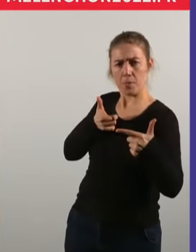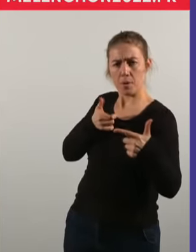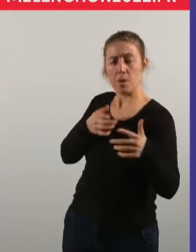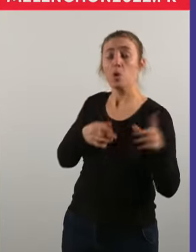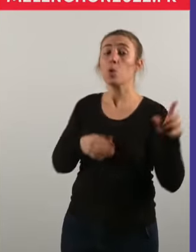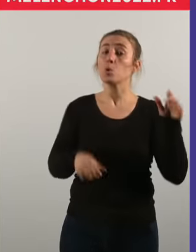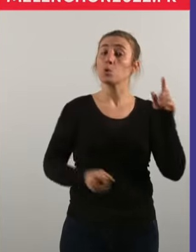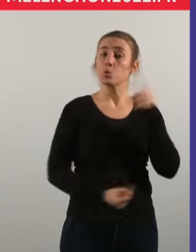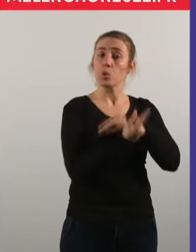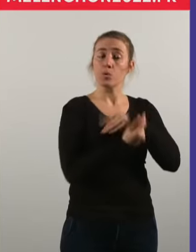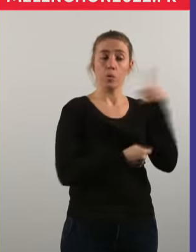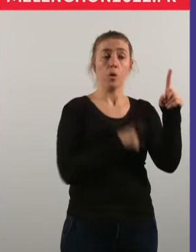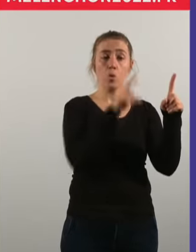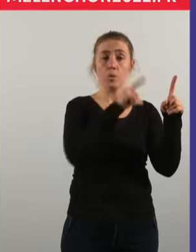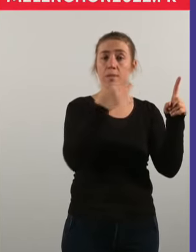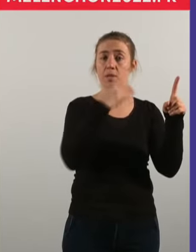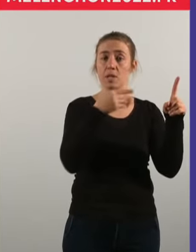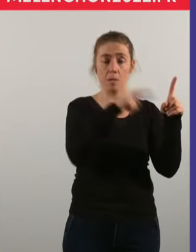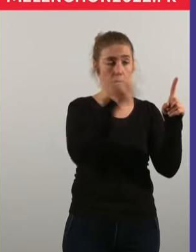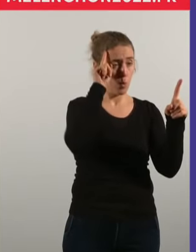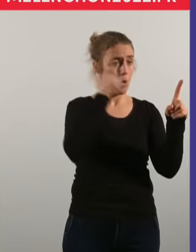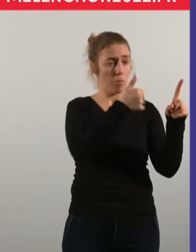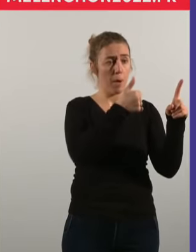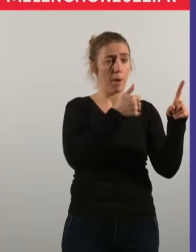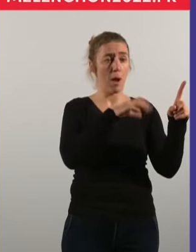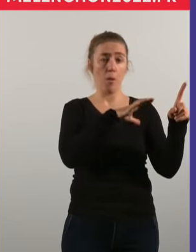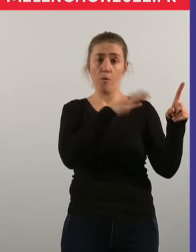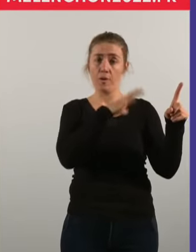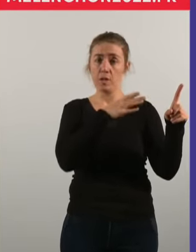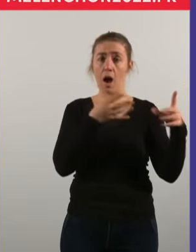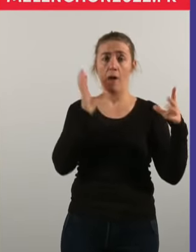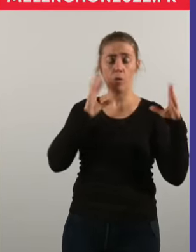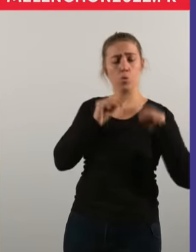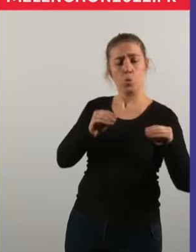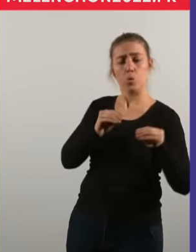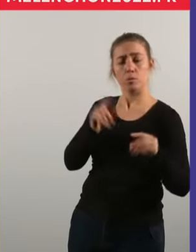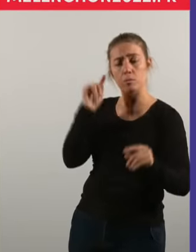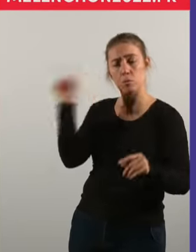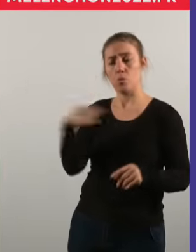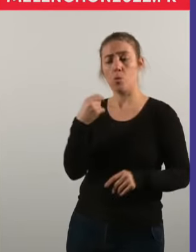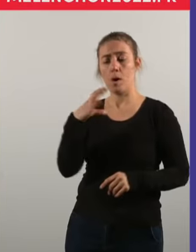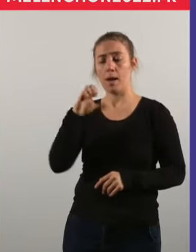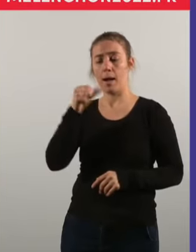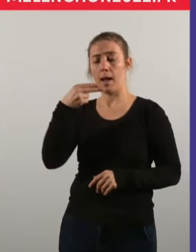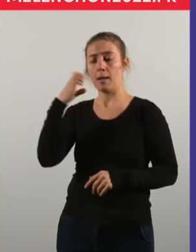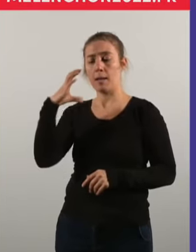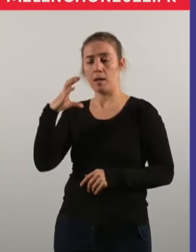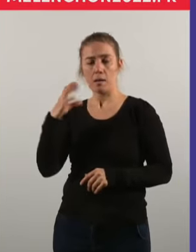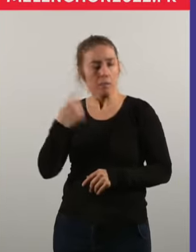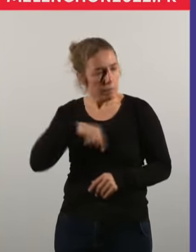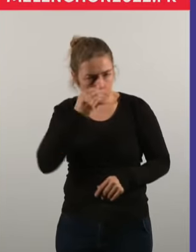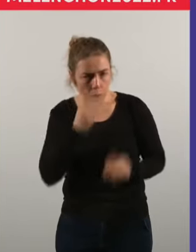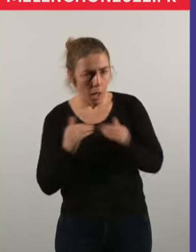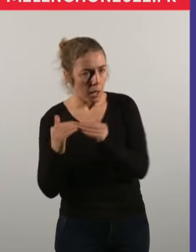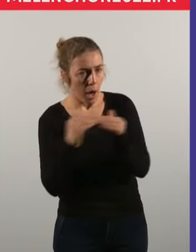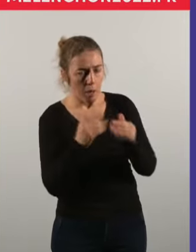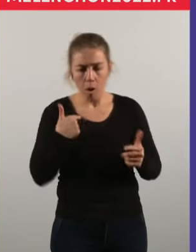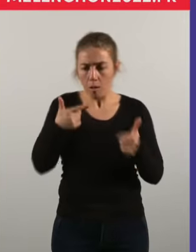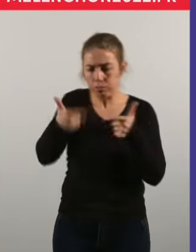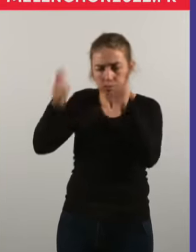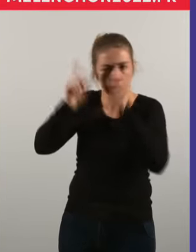Michel, parce qu'elle avait été institutrice des petits Kanaks, et qu'elle a dit « Nous sommes semblables en humanité, je ne vous tire pas dessus ».